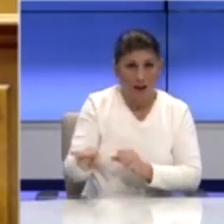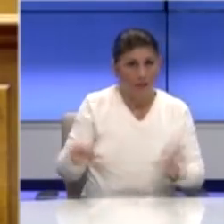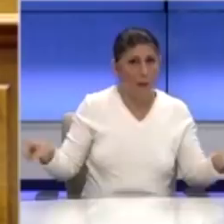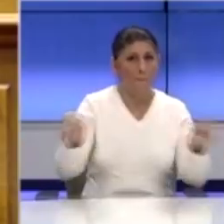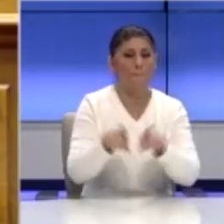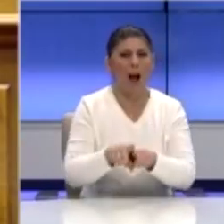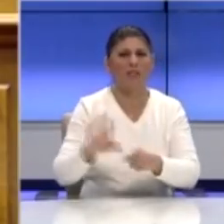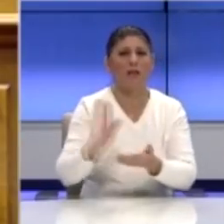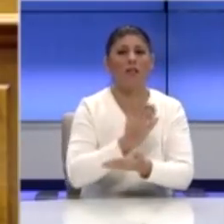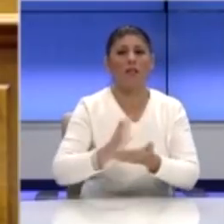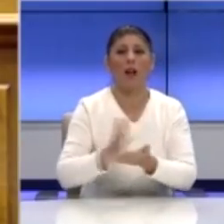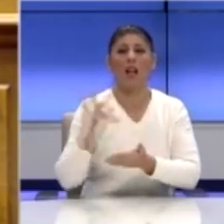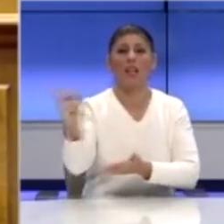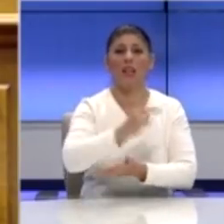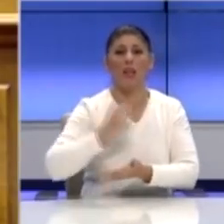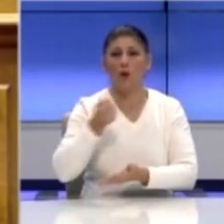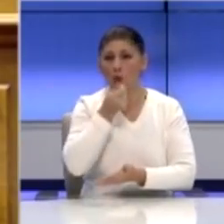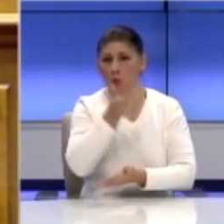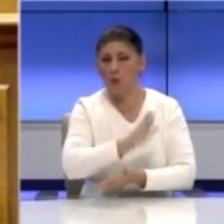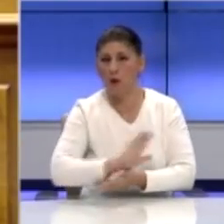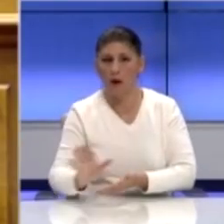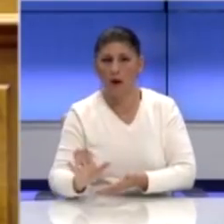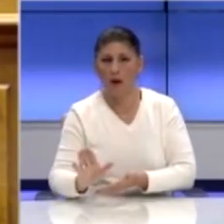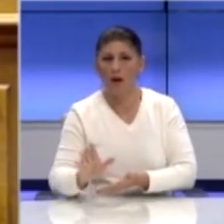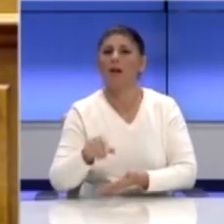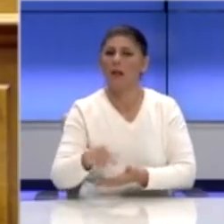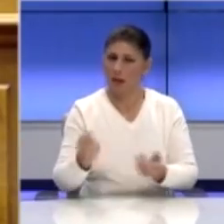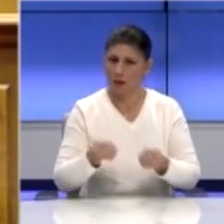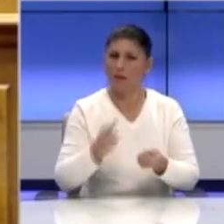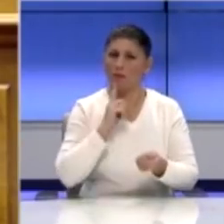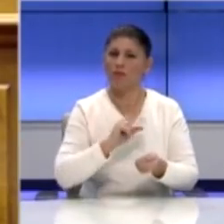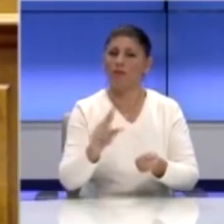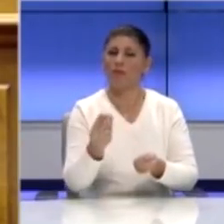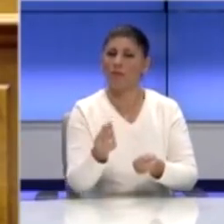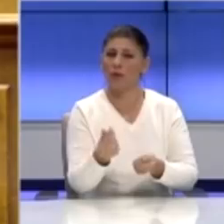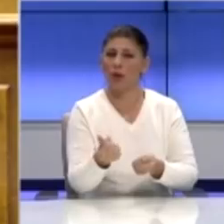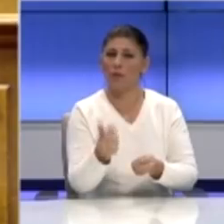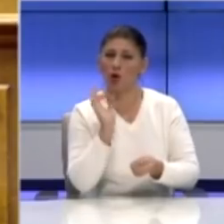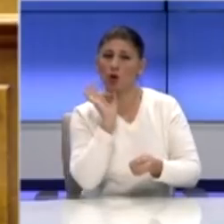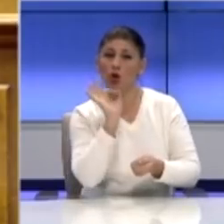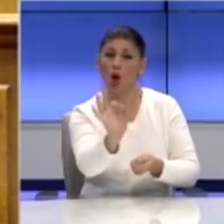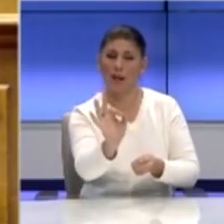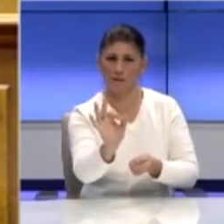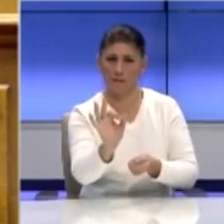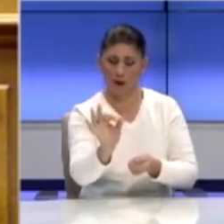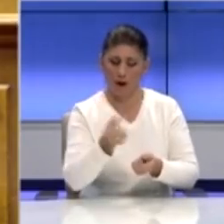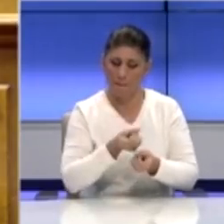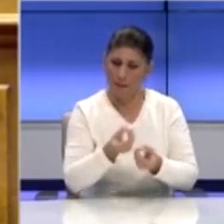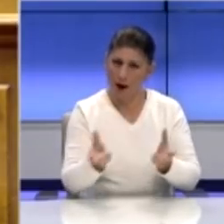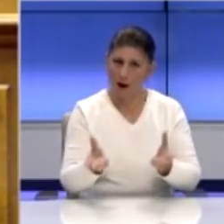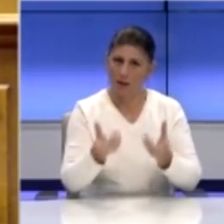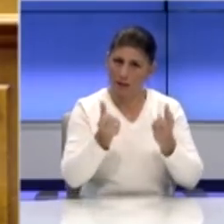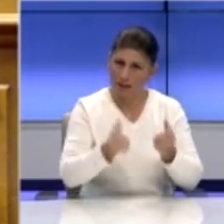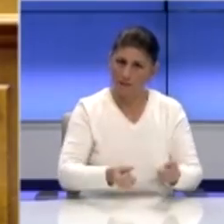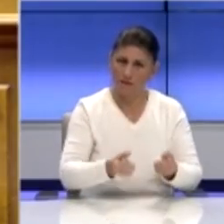απόλυτα στη διάλυση των κοινωνικών δαπανών, χρησιμοποιώντας μάλιστα το ίδιο εργαλείο των στοχευμένων παροχών